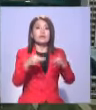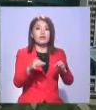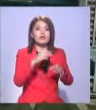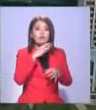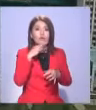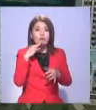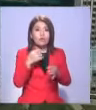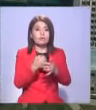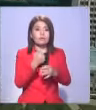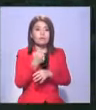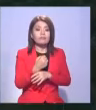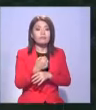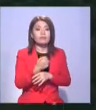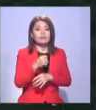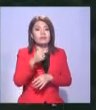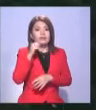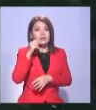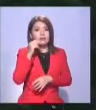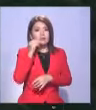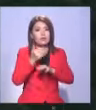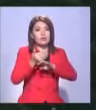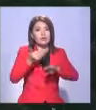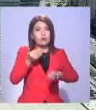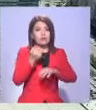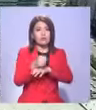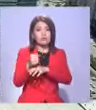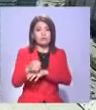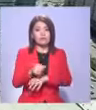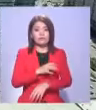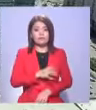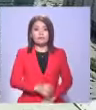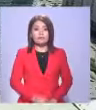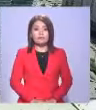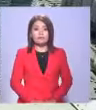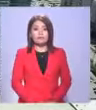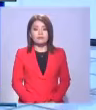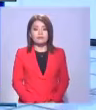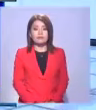үлес қосқан батырларға тағзым ету күні болып аталып өтілмек. Сүндет Оралбеков, Астана Таймс.